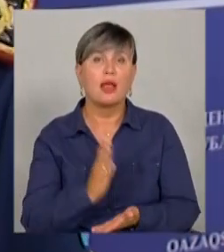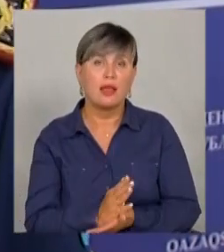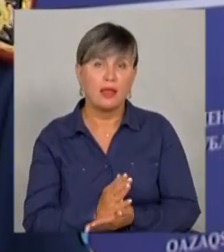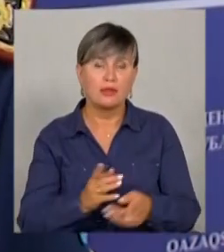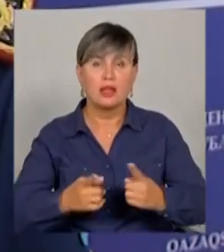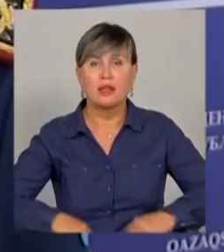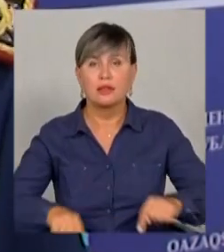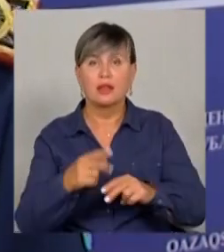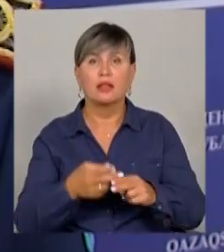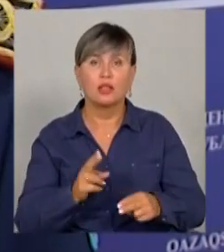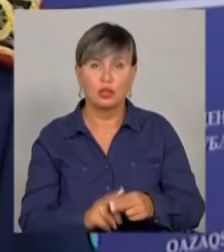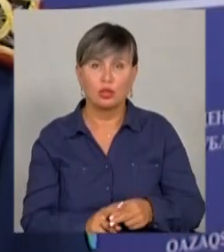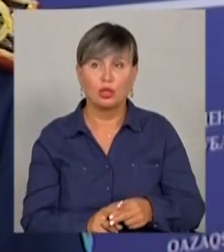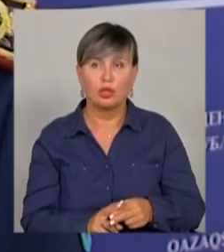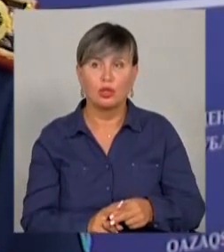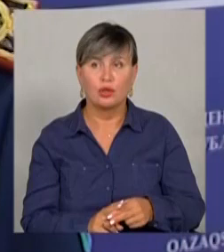отряд, который их